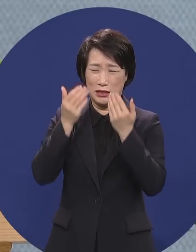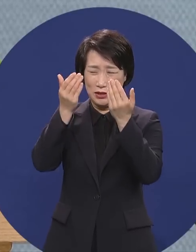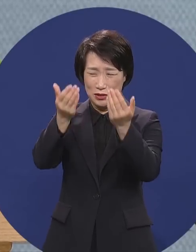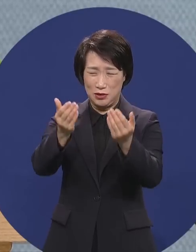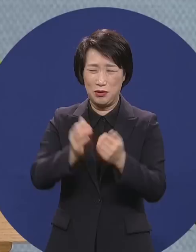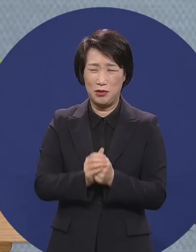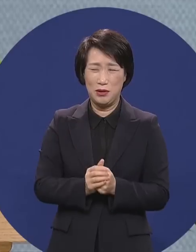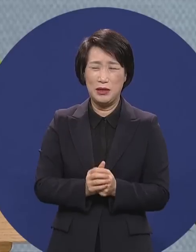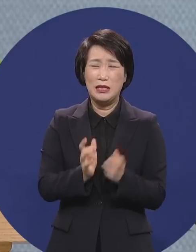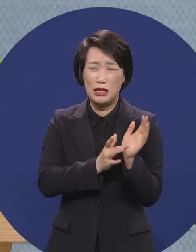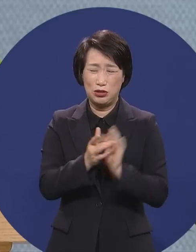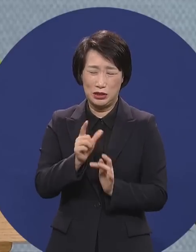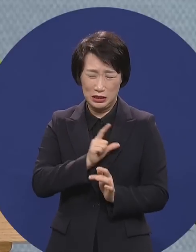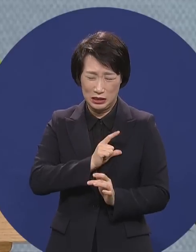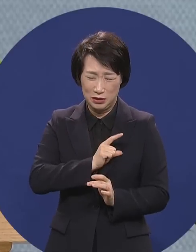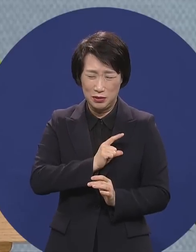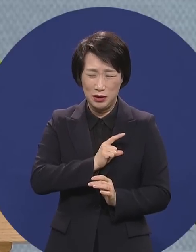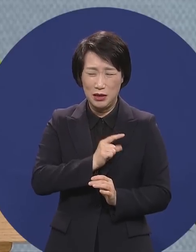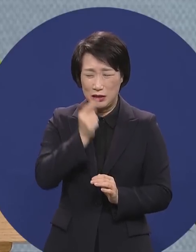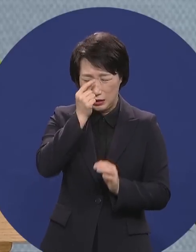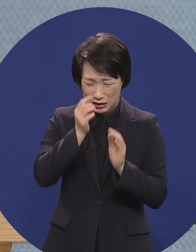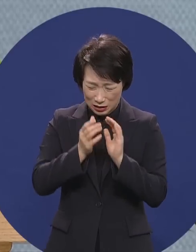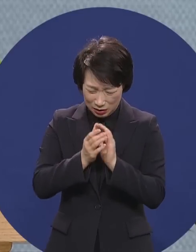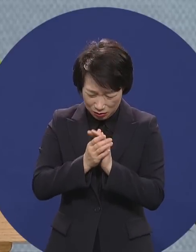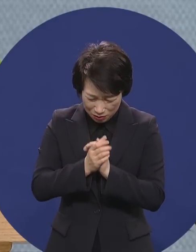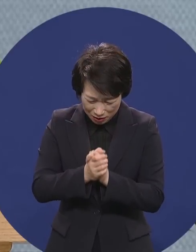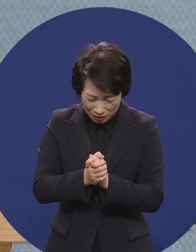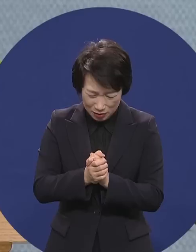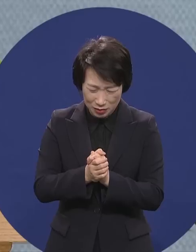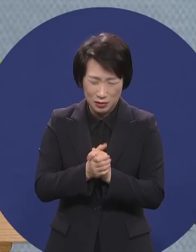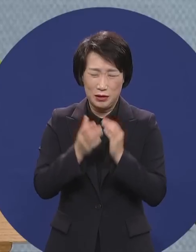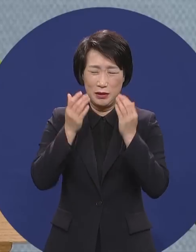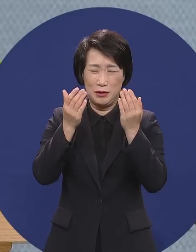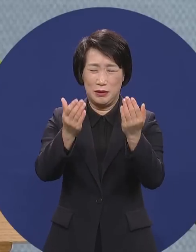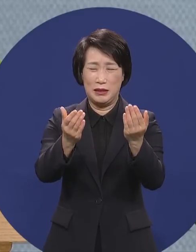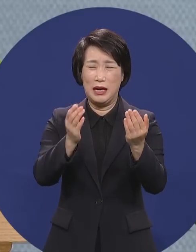올려드렸고 예수님 이름으로